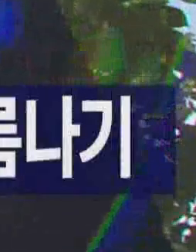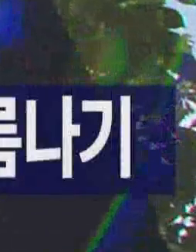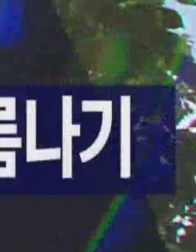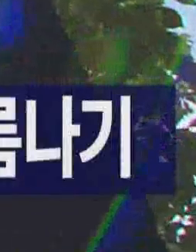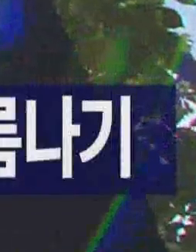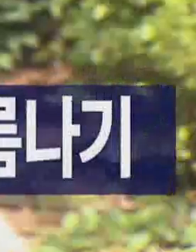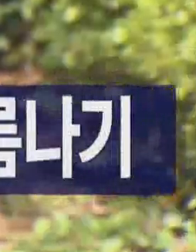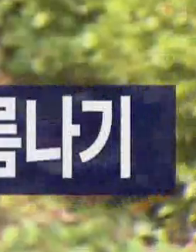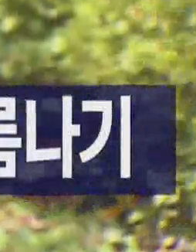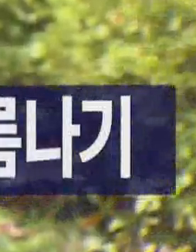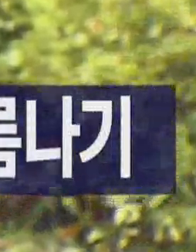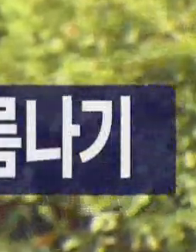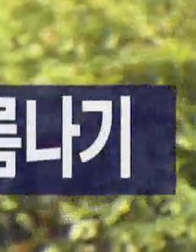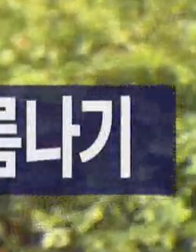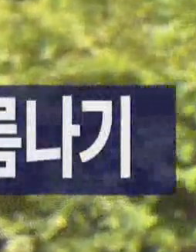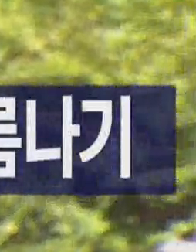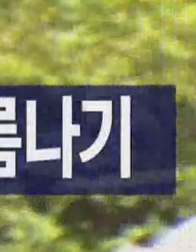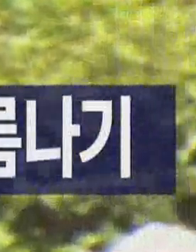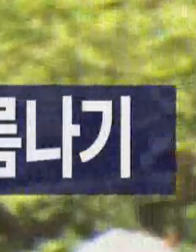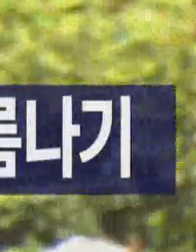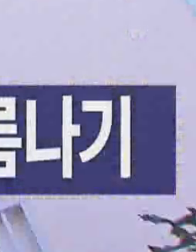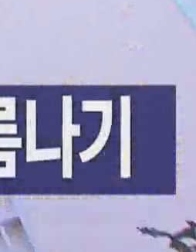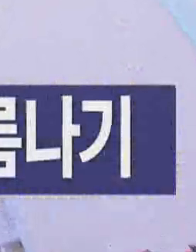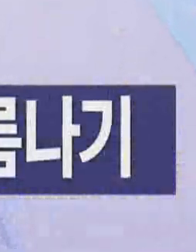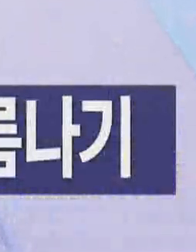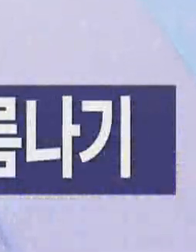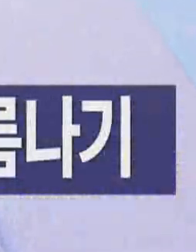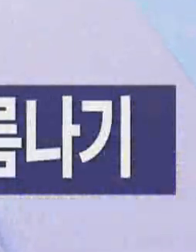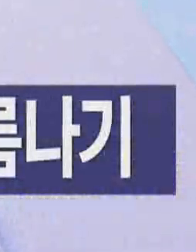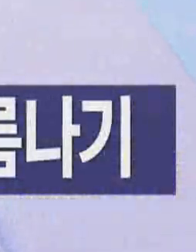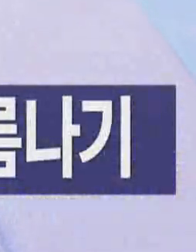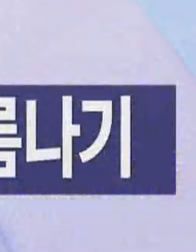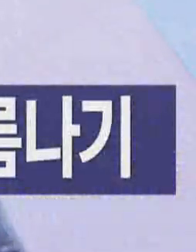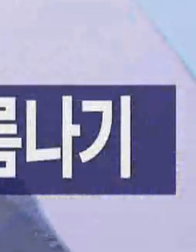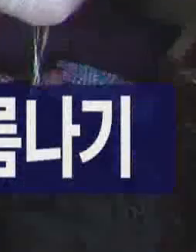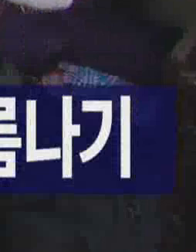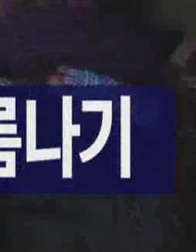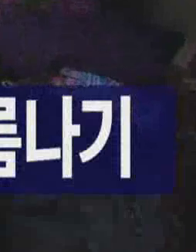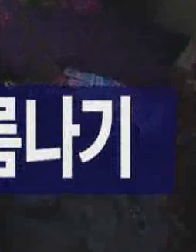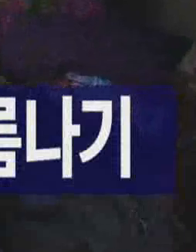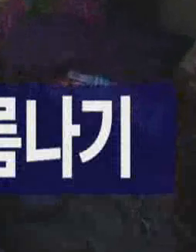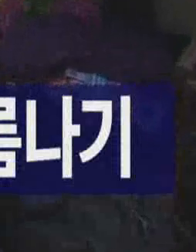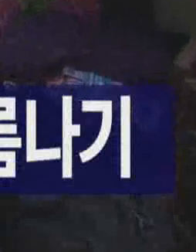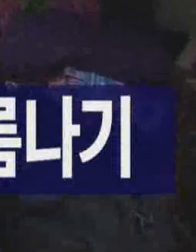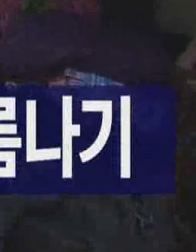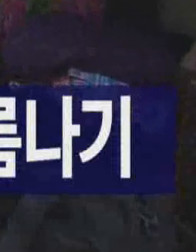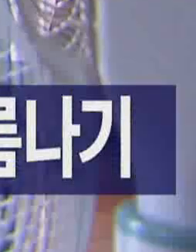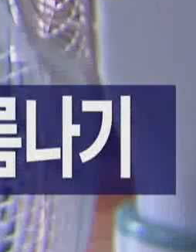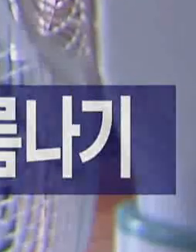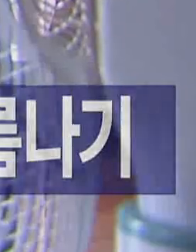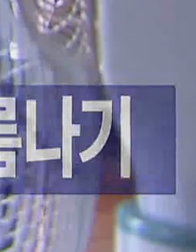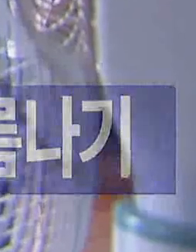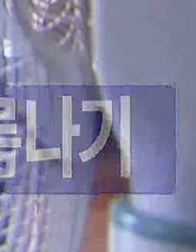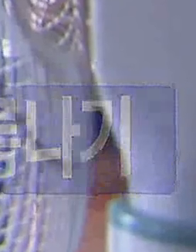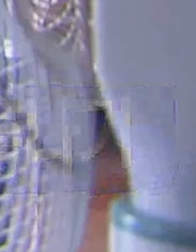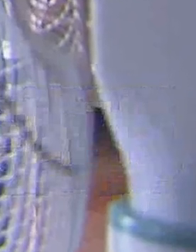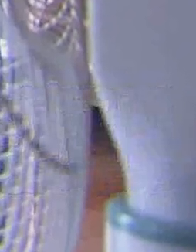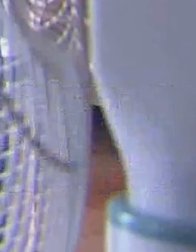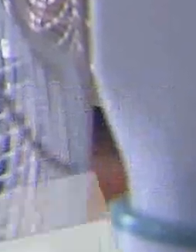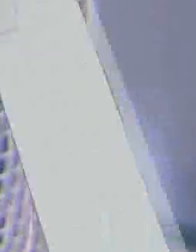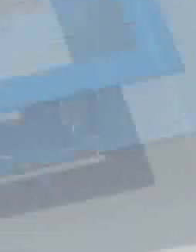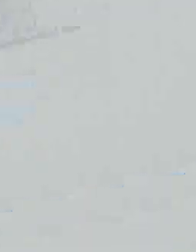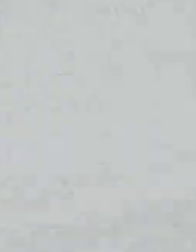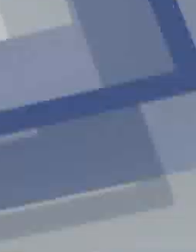전남의 21일째 폭염특보가 이어지고 있습니다. 더위에 취약한 노동자나 독거 노인들은 이번 여름이 그 어느 때보다